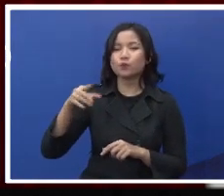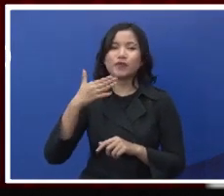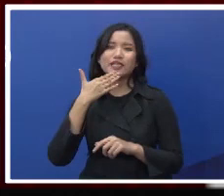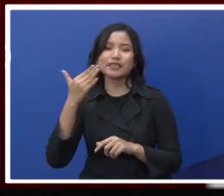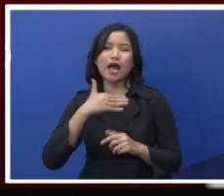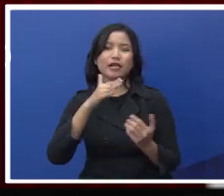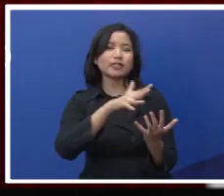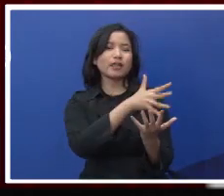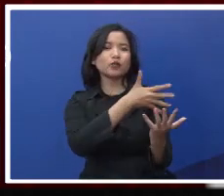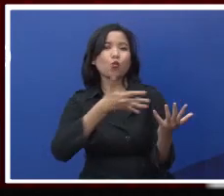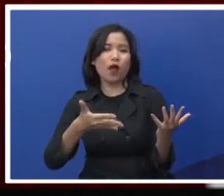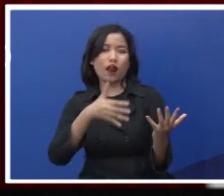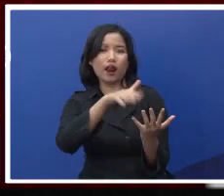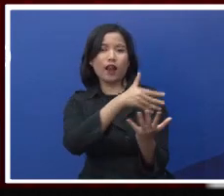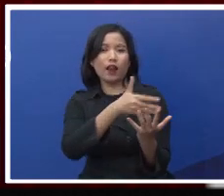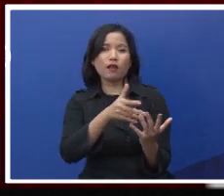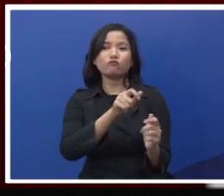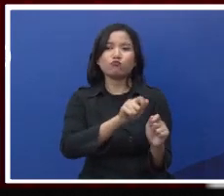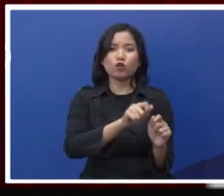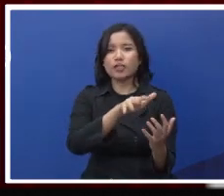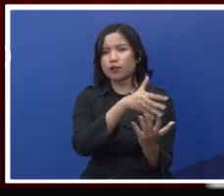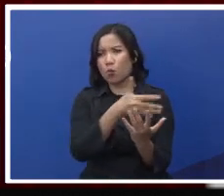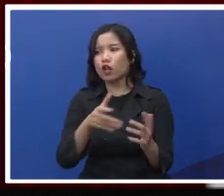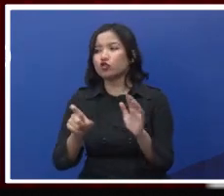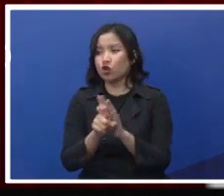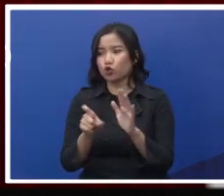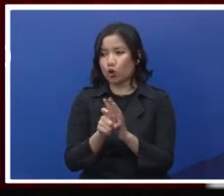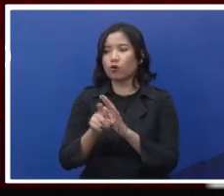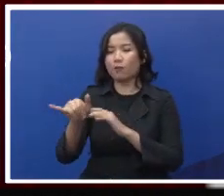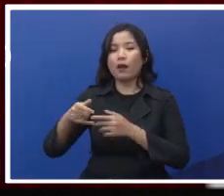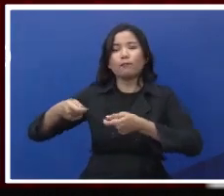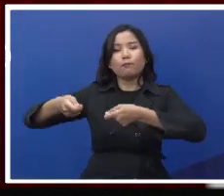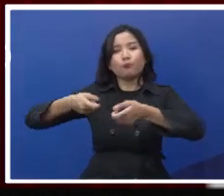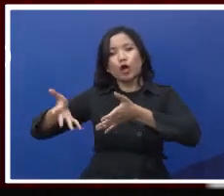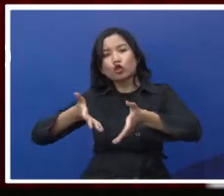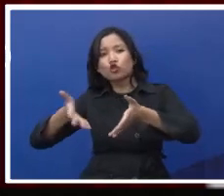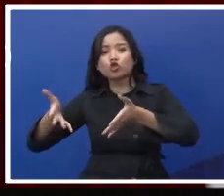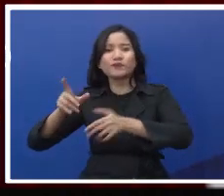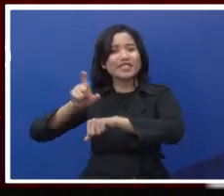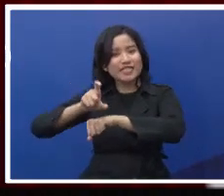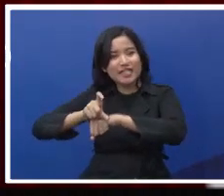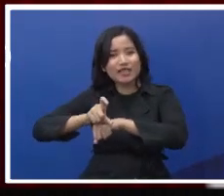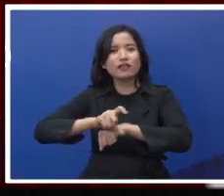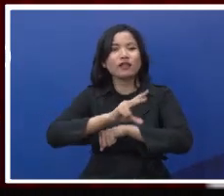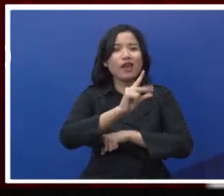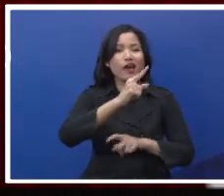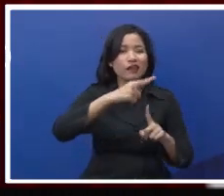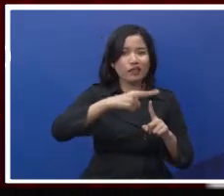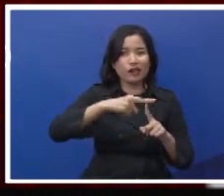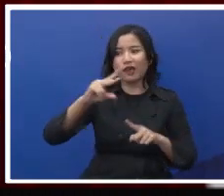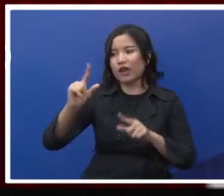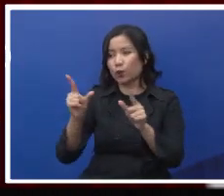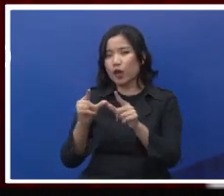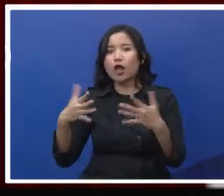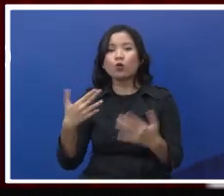dengan melakukan koordinasi. Misalnya dengan pengurus masjid, melalui RT/RW, dan juga dengan puskesmas tempat. Karena